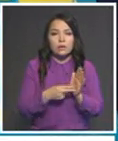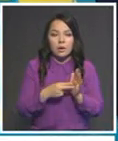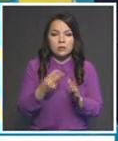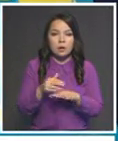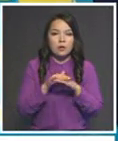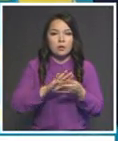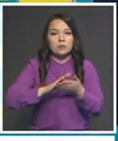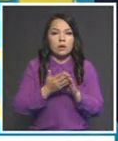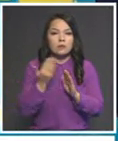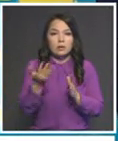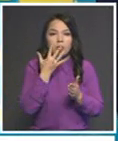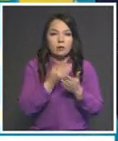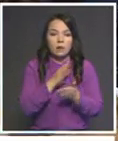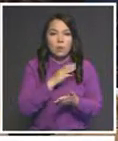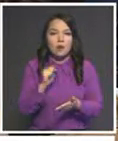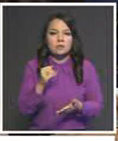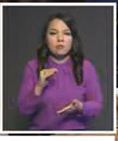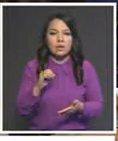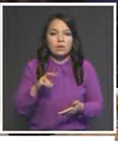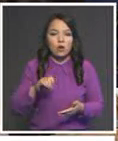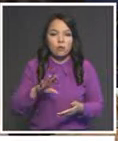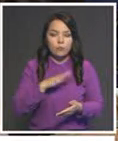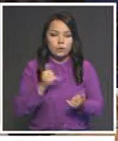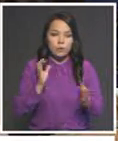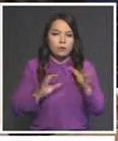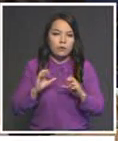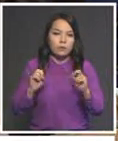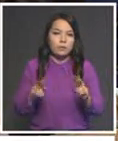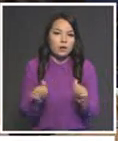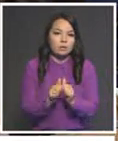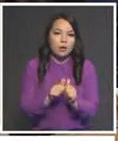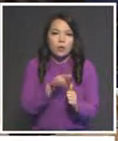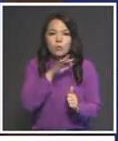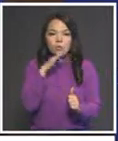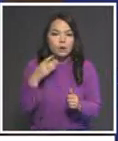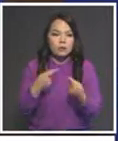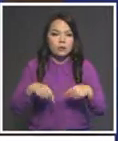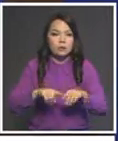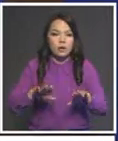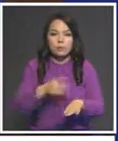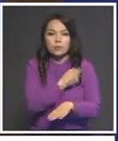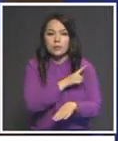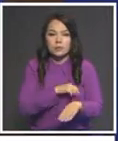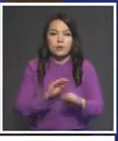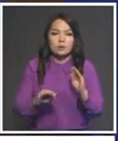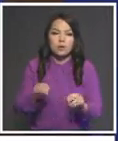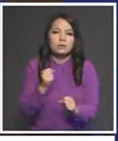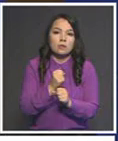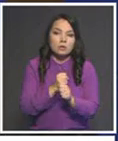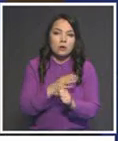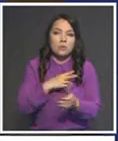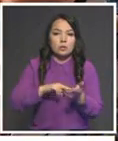қол қойды. Бұл қаржыға Асфендияров атындағы медициналық университет жанынан көп функционалды медицина мекемесін салудың жоспары